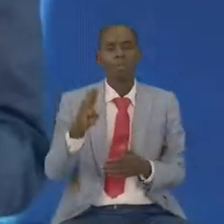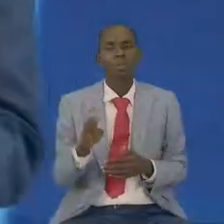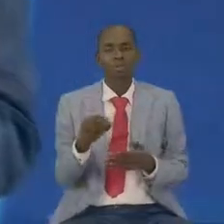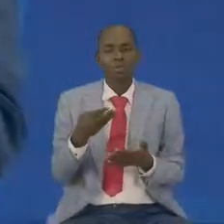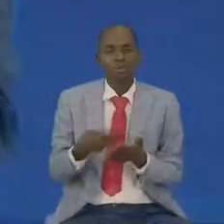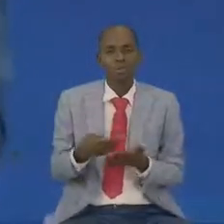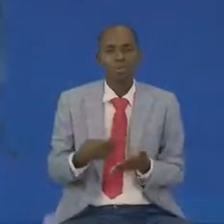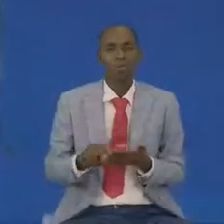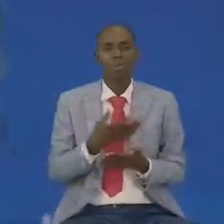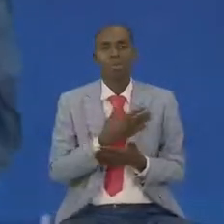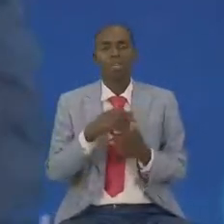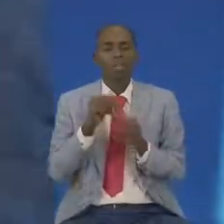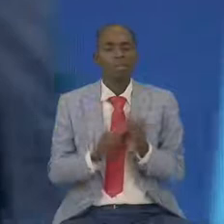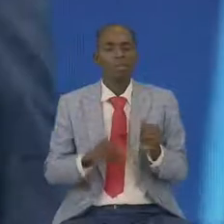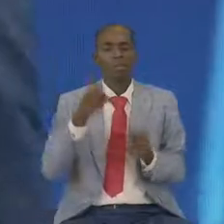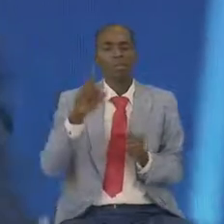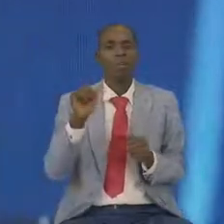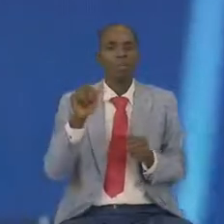d'or.